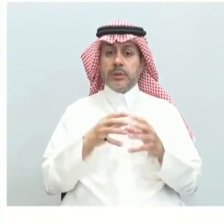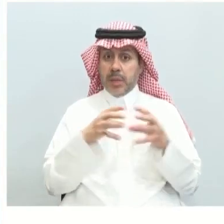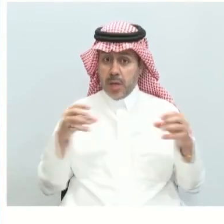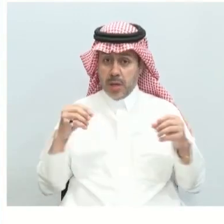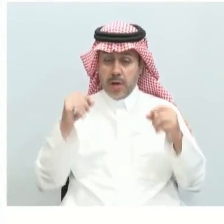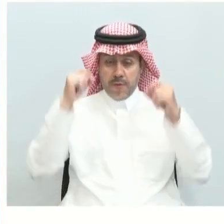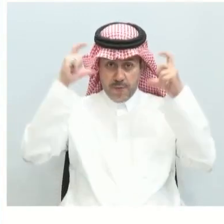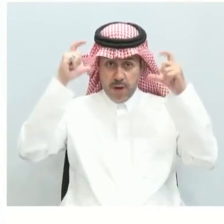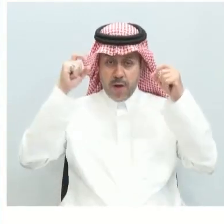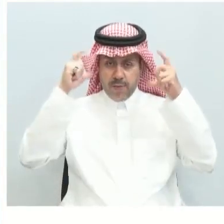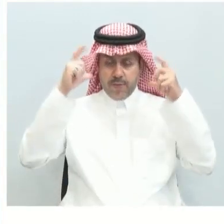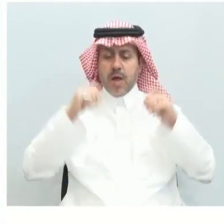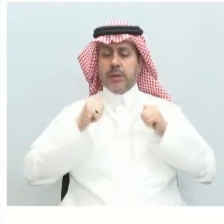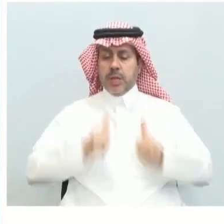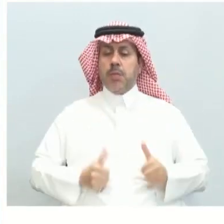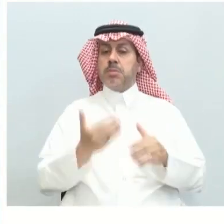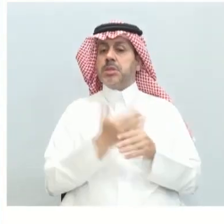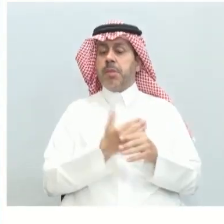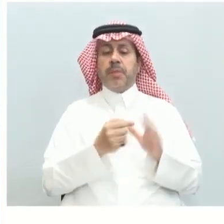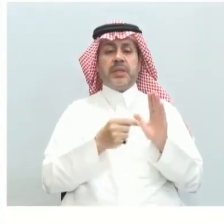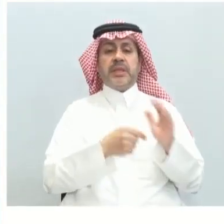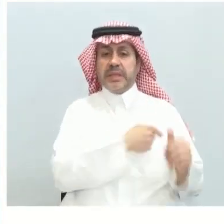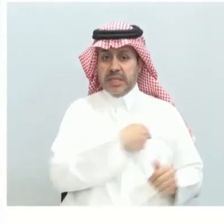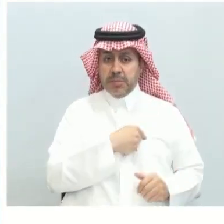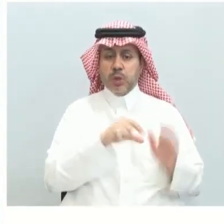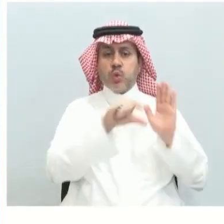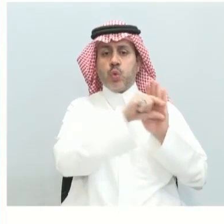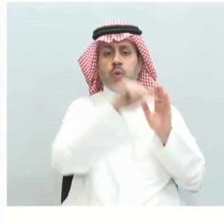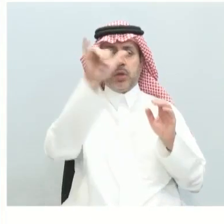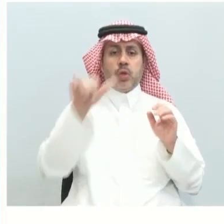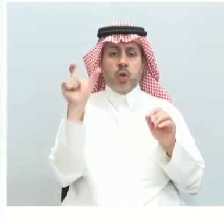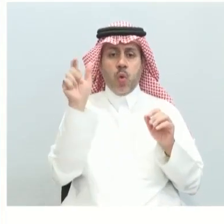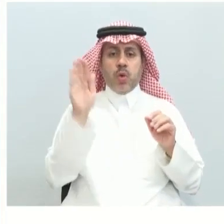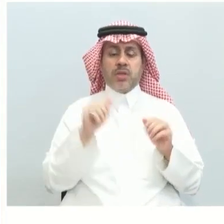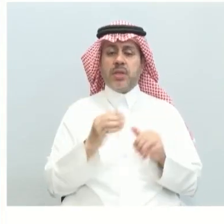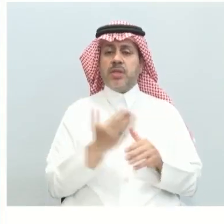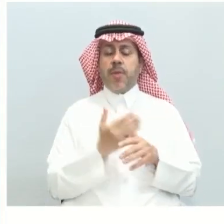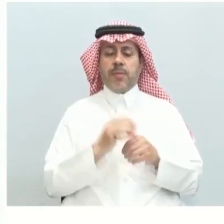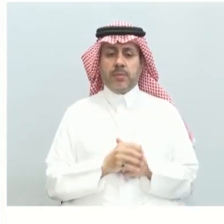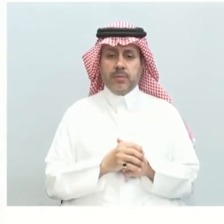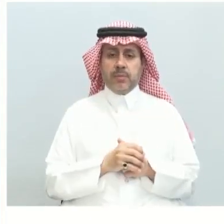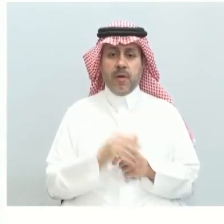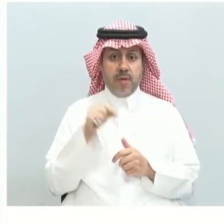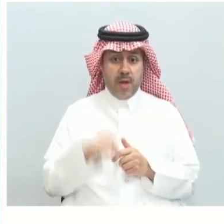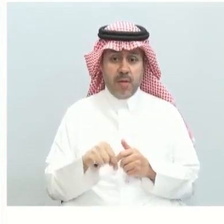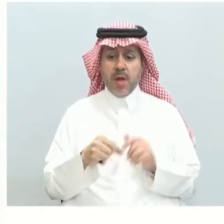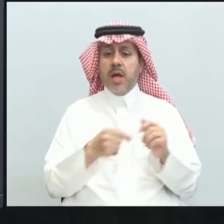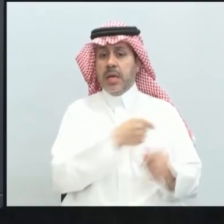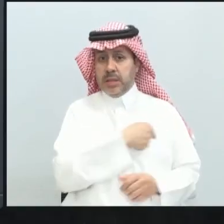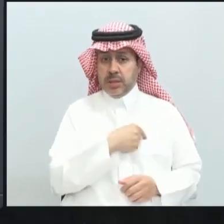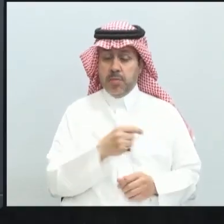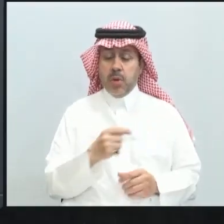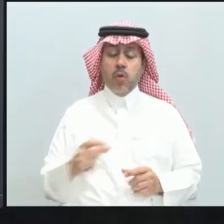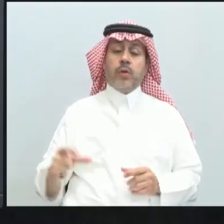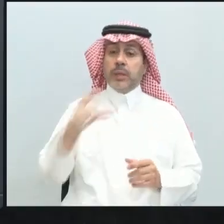ان يعرف الطالب سبب تسميه سوره يونس بهذا الاسم فان هذا الاسم له مدلوله